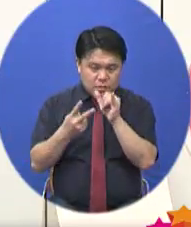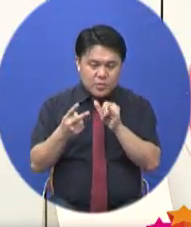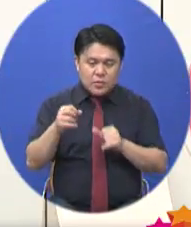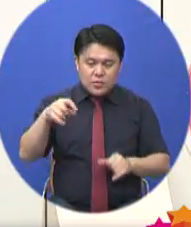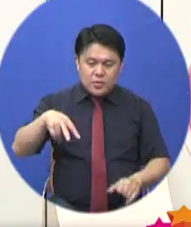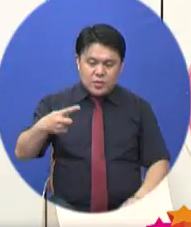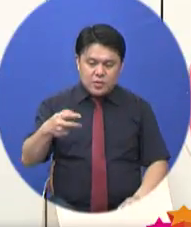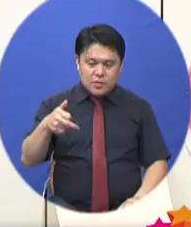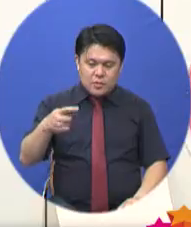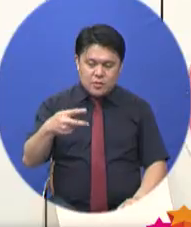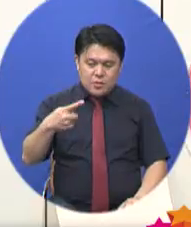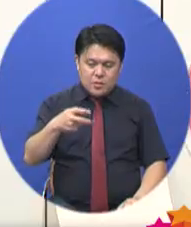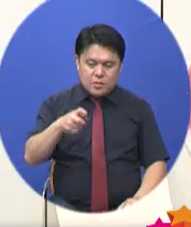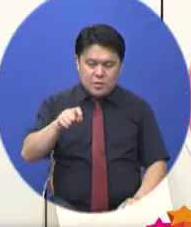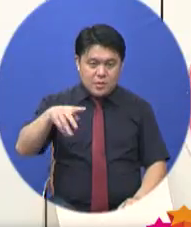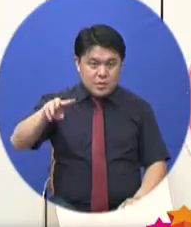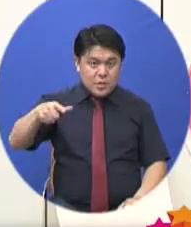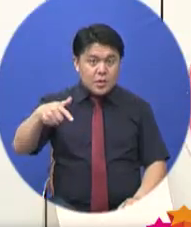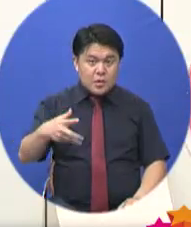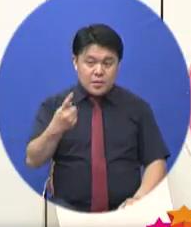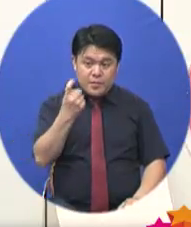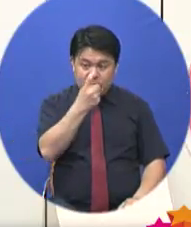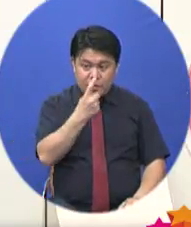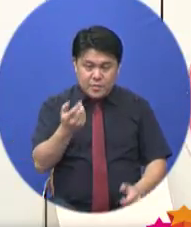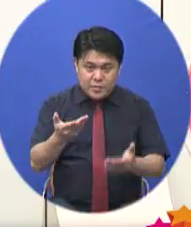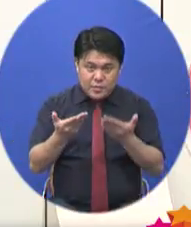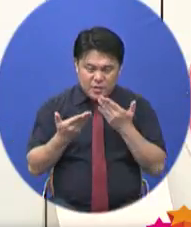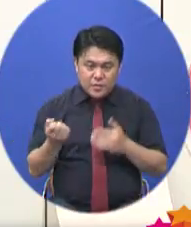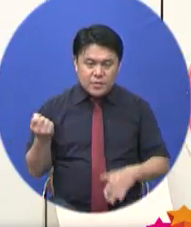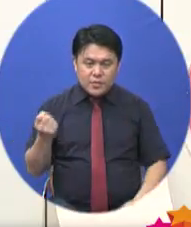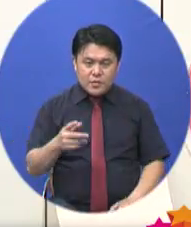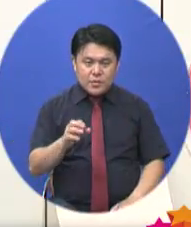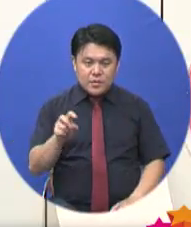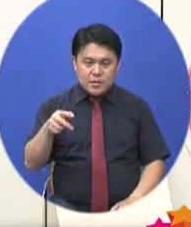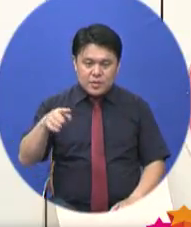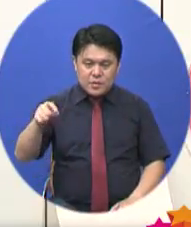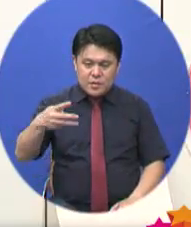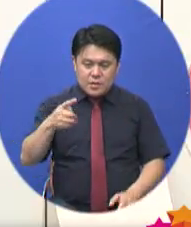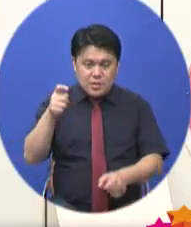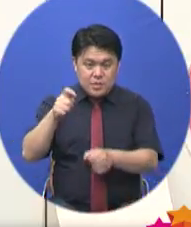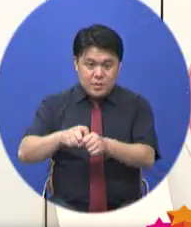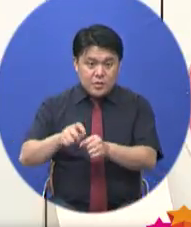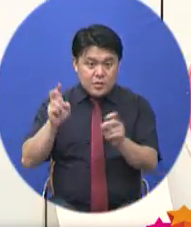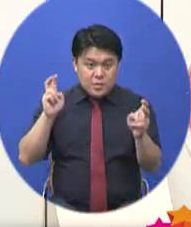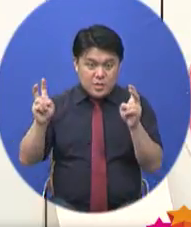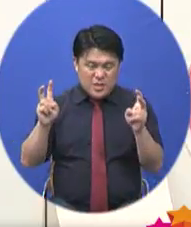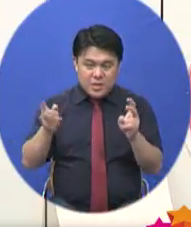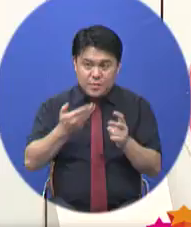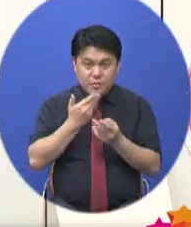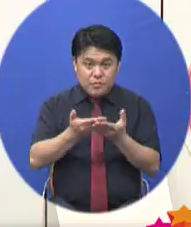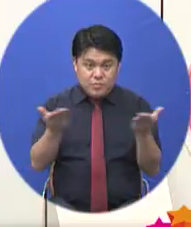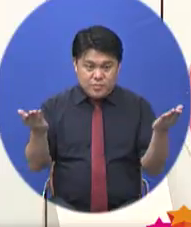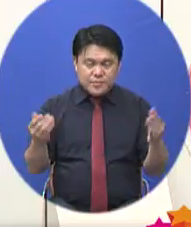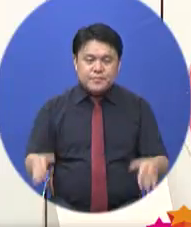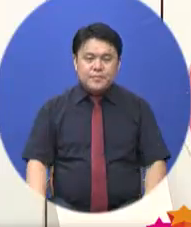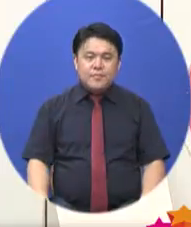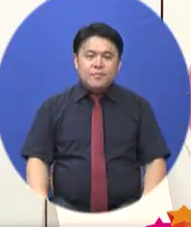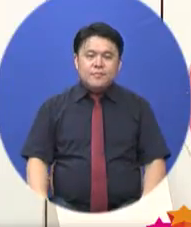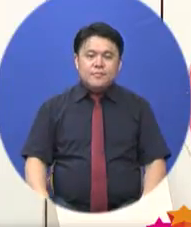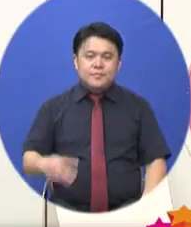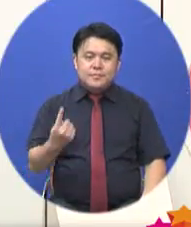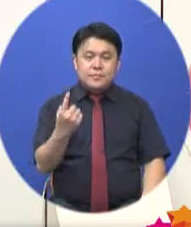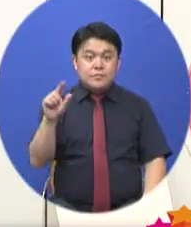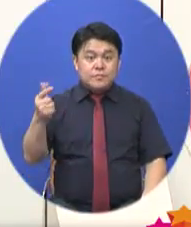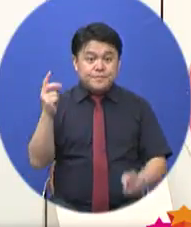위드 코스메틱에서 미스트, 굳지 않는 떡 아셀 떡에서 즉석식품, 주식회사